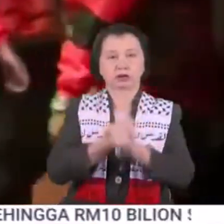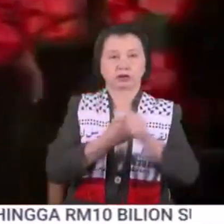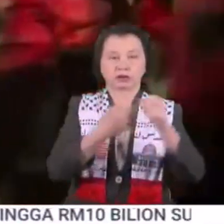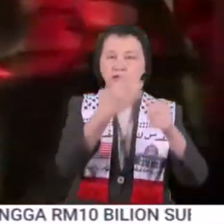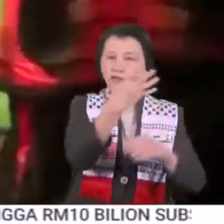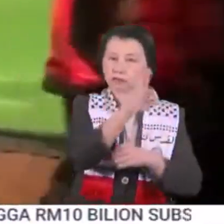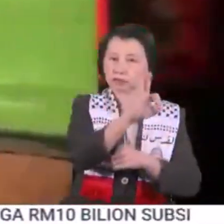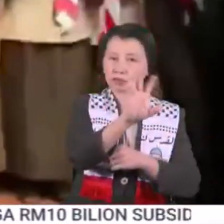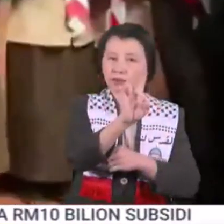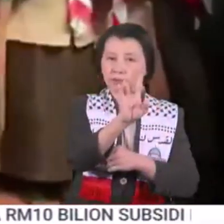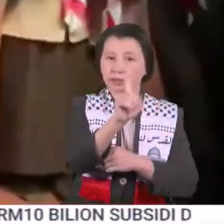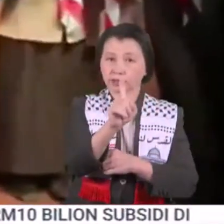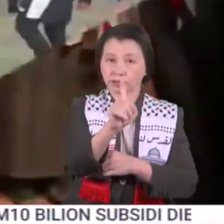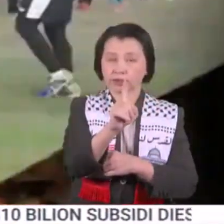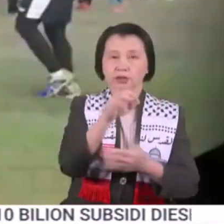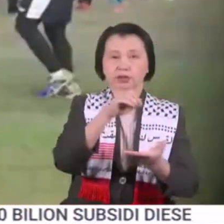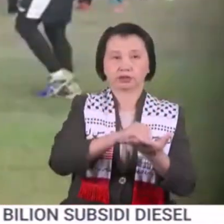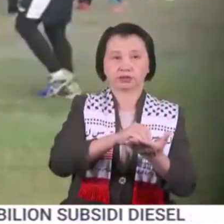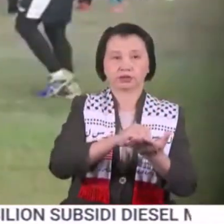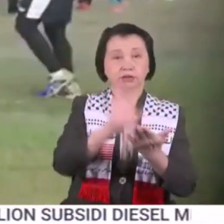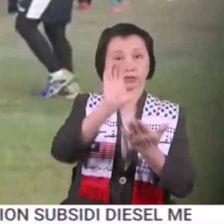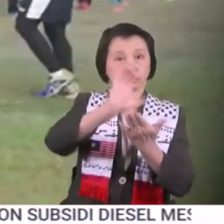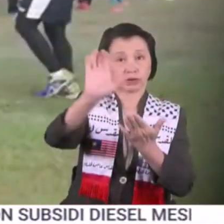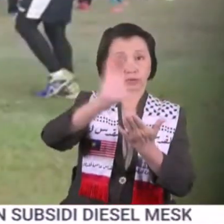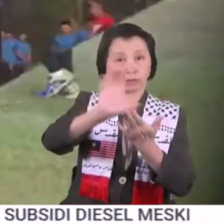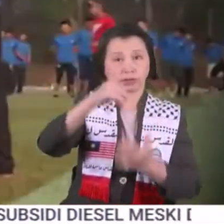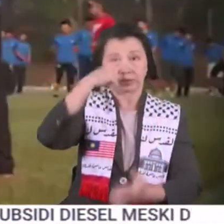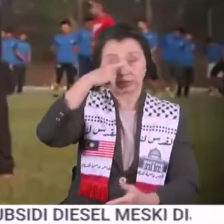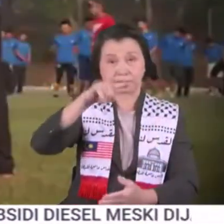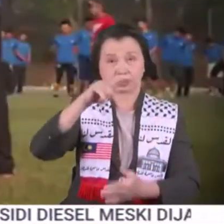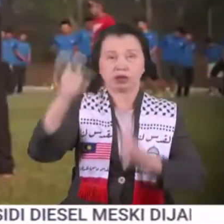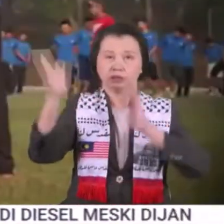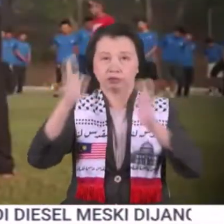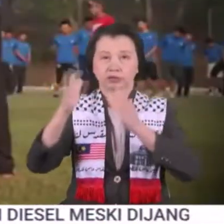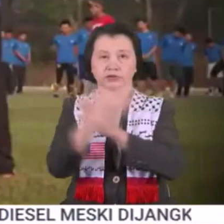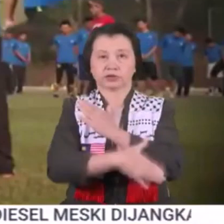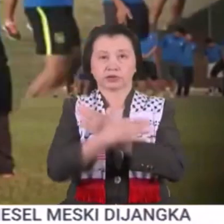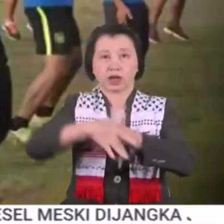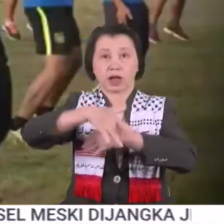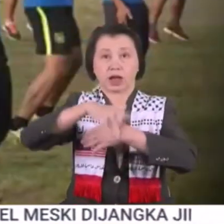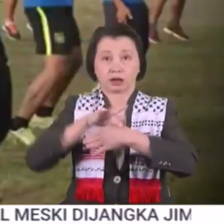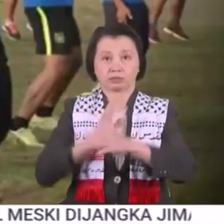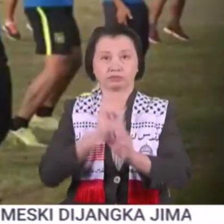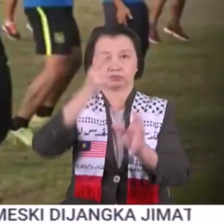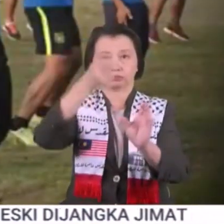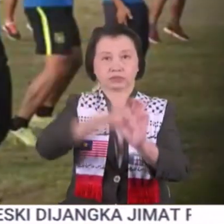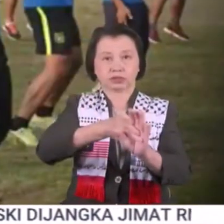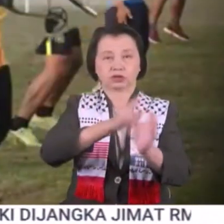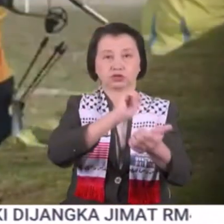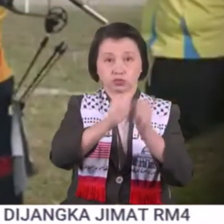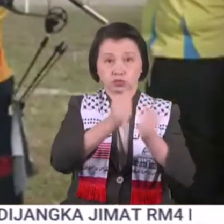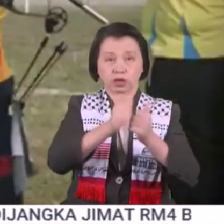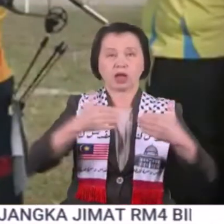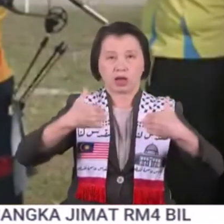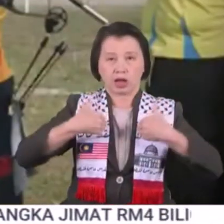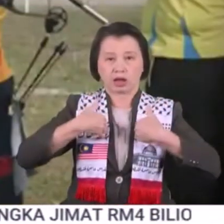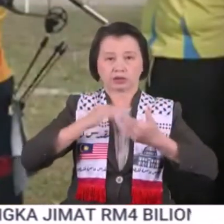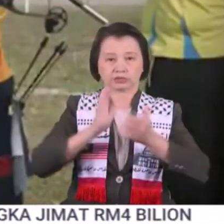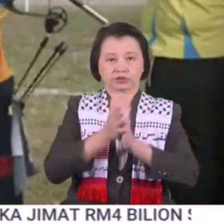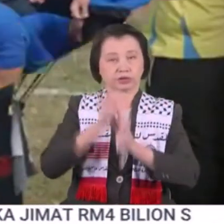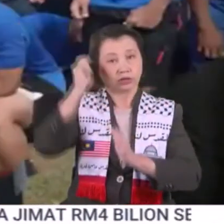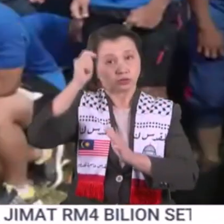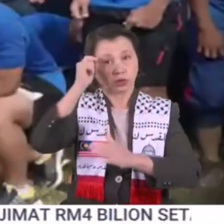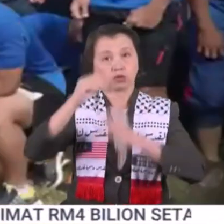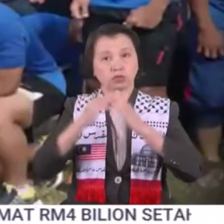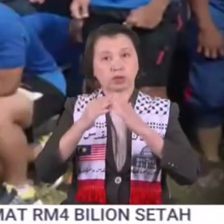tahun 1981 di Chiang Mai, Thailand. Malaysia antara negara terawal menyertai sukan tersebut pernah menjadi tuan